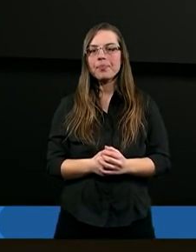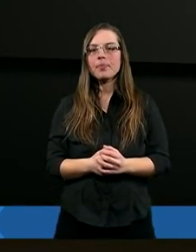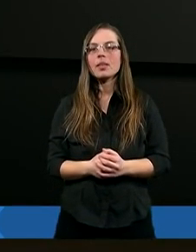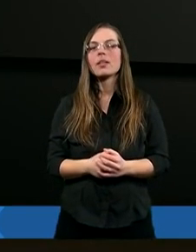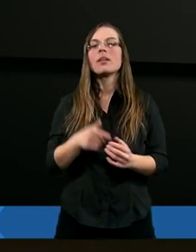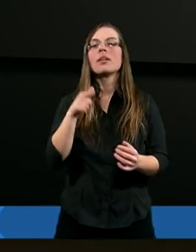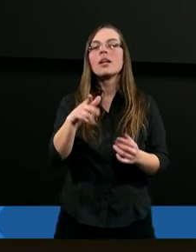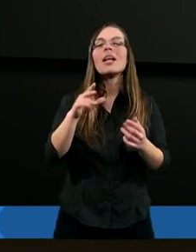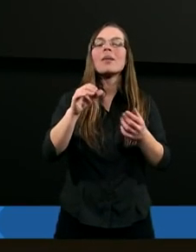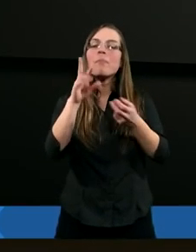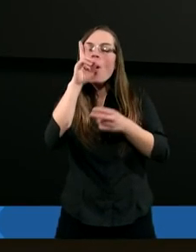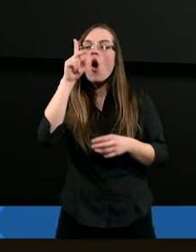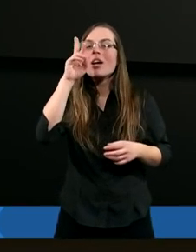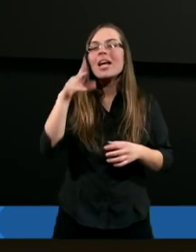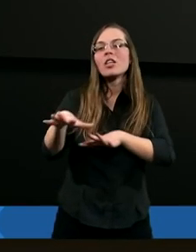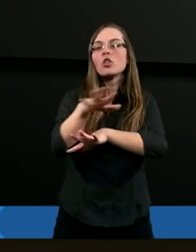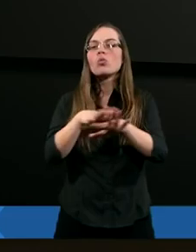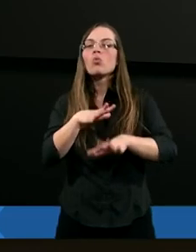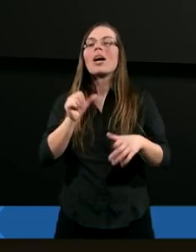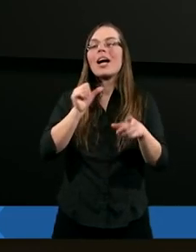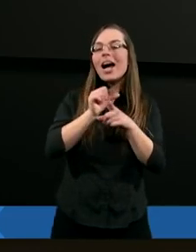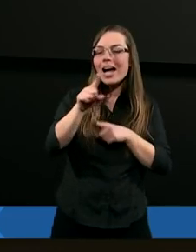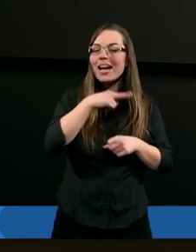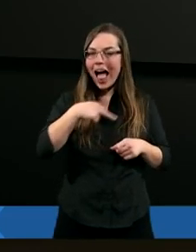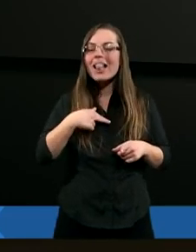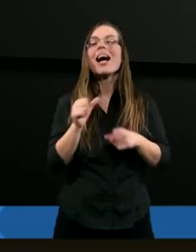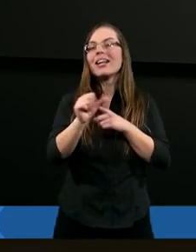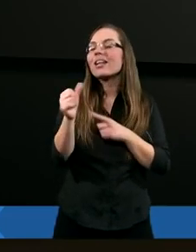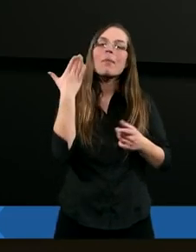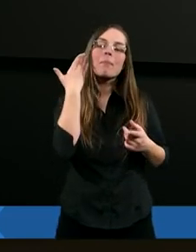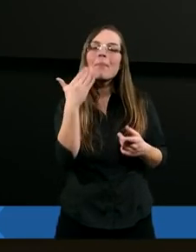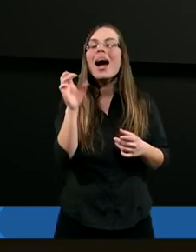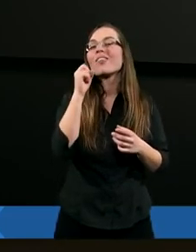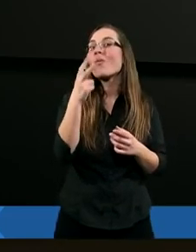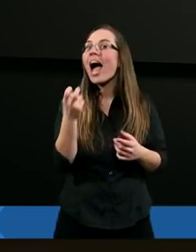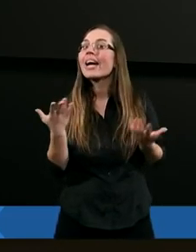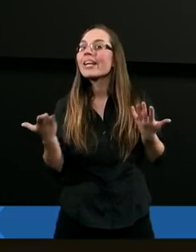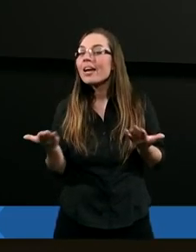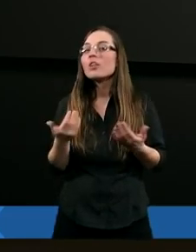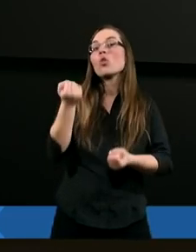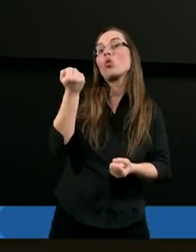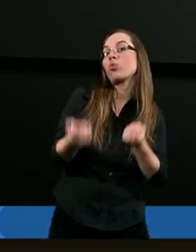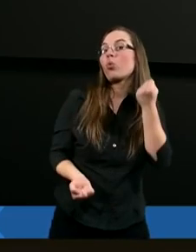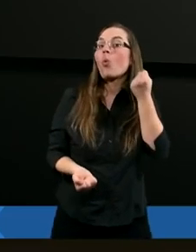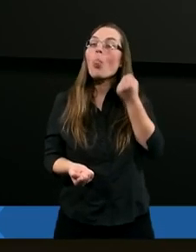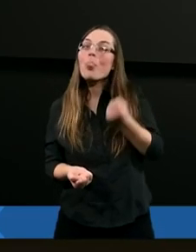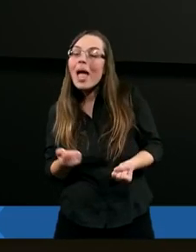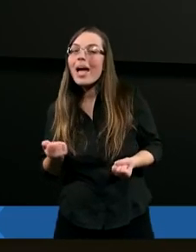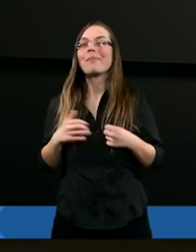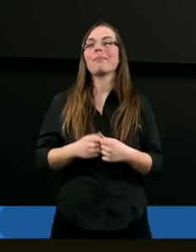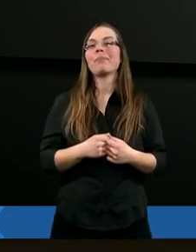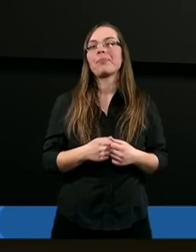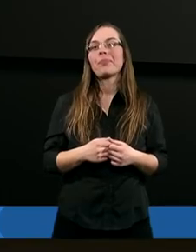Dla nas pojęcie Ducha jest bardzo takie trudne,